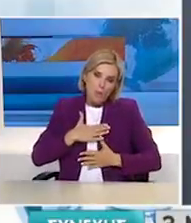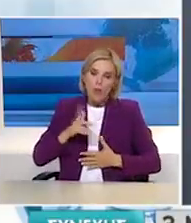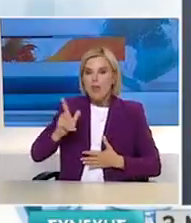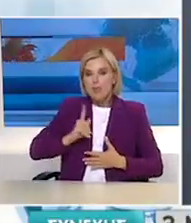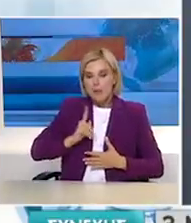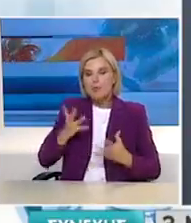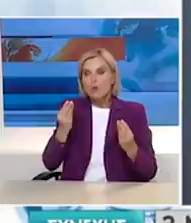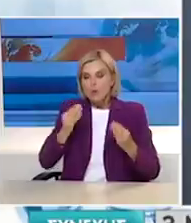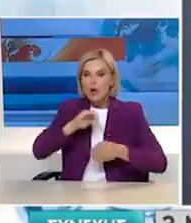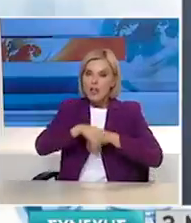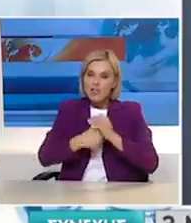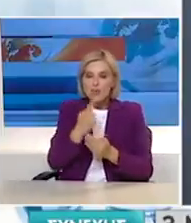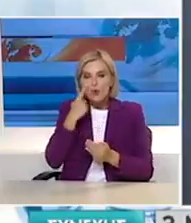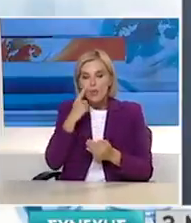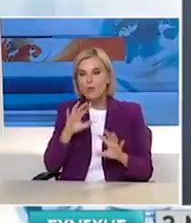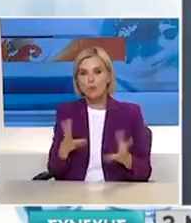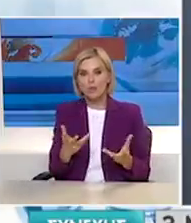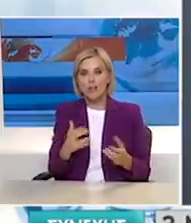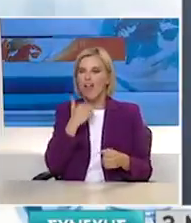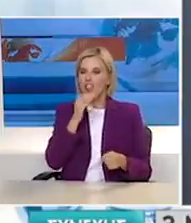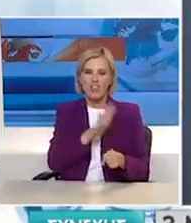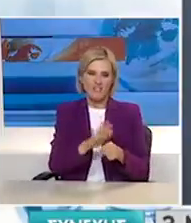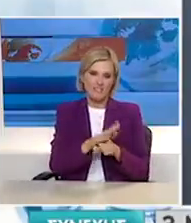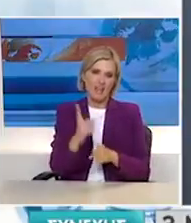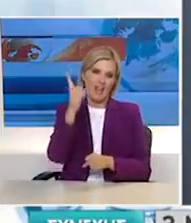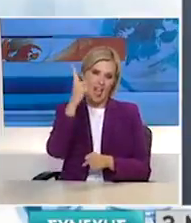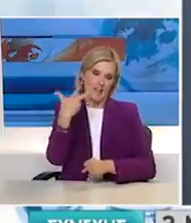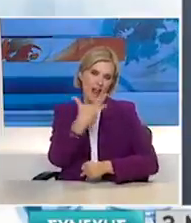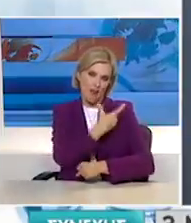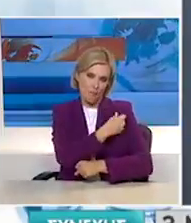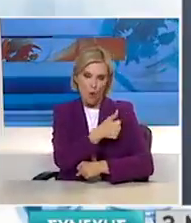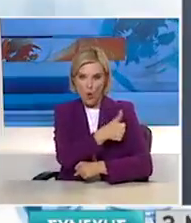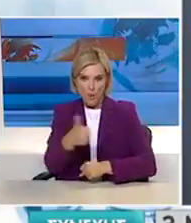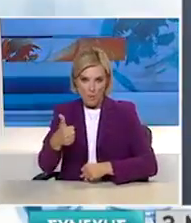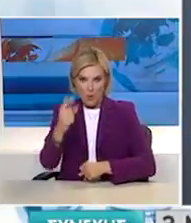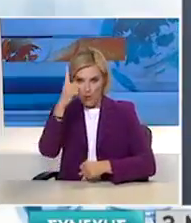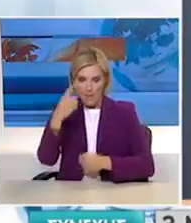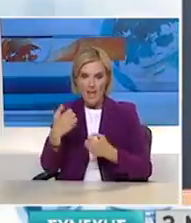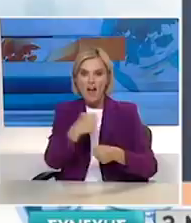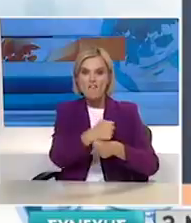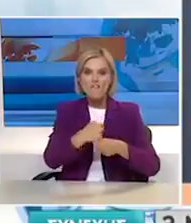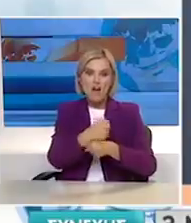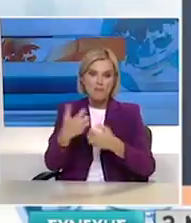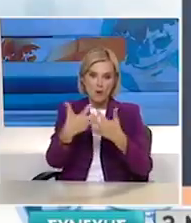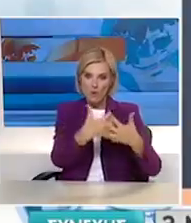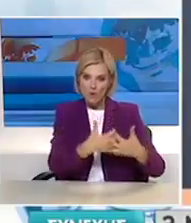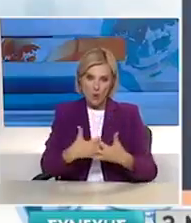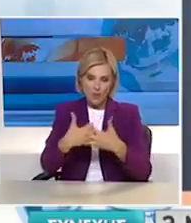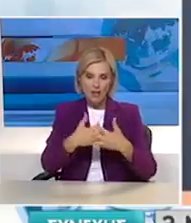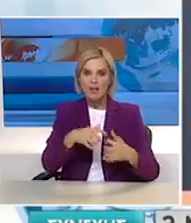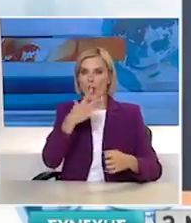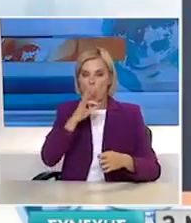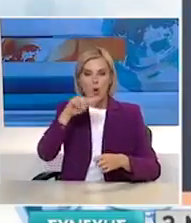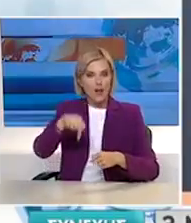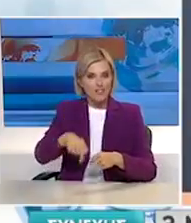με πολύ ενδιαφέρον να δω. Δεν θα φτάσει ένα εμβόλιο από μία εταιρεία. Και αυτή τη στιγμή, με τις 10 κλινικές μελέτες που